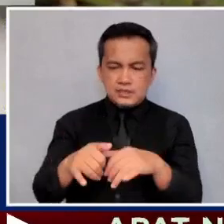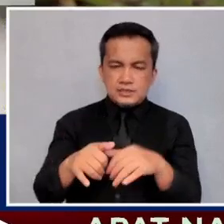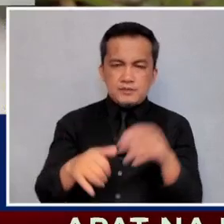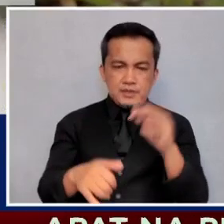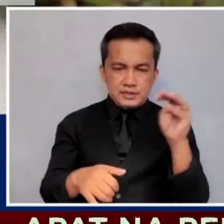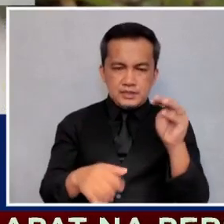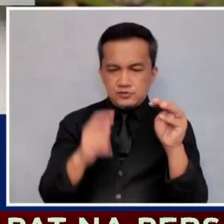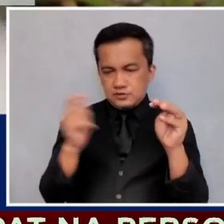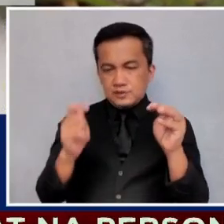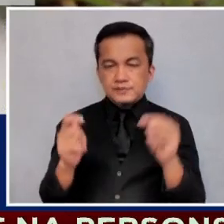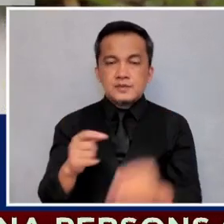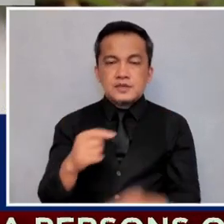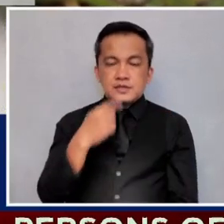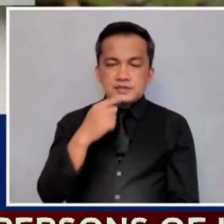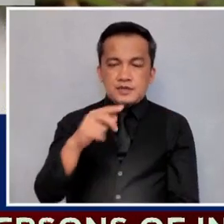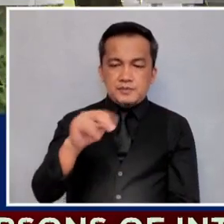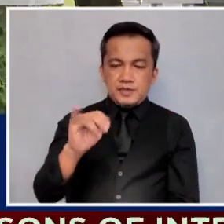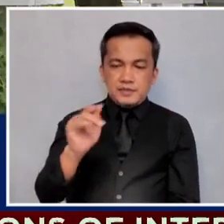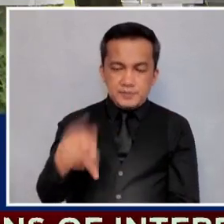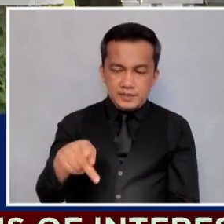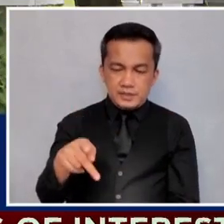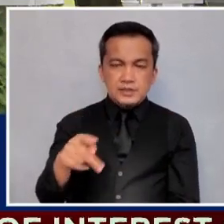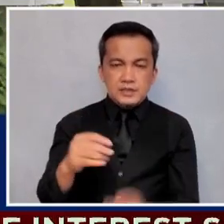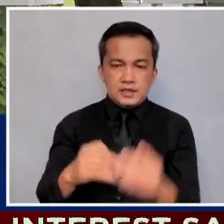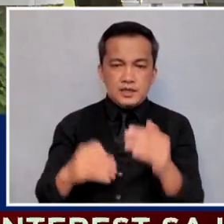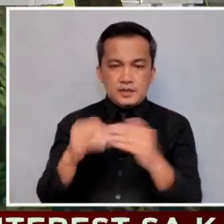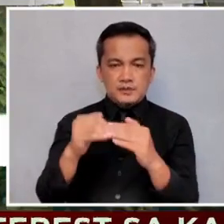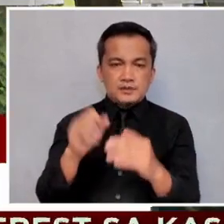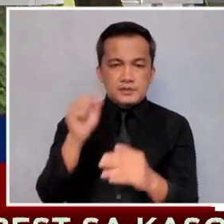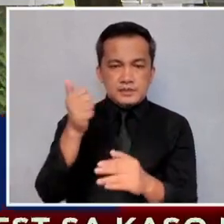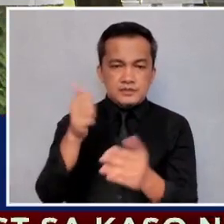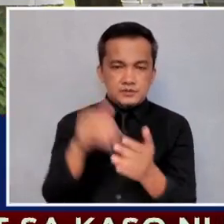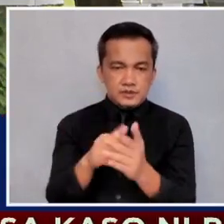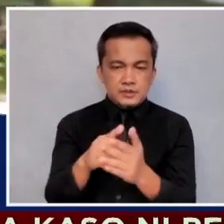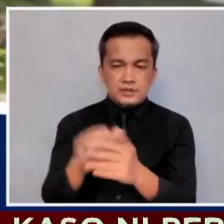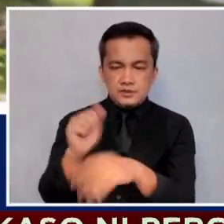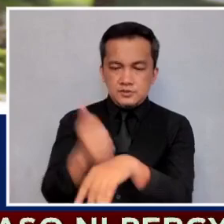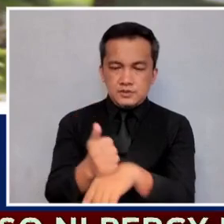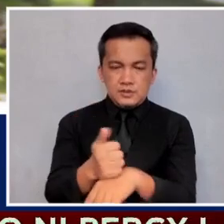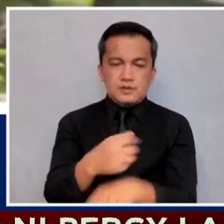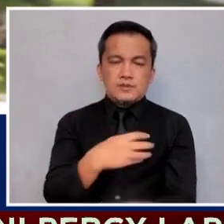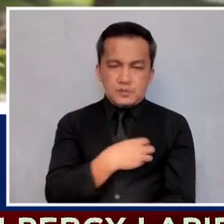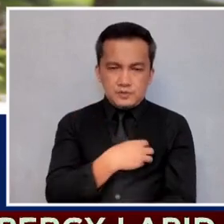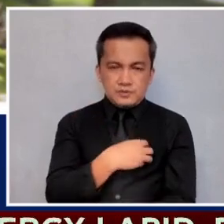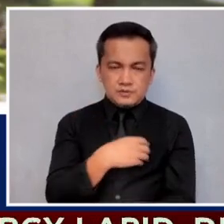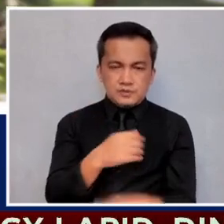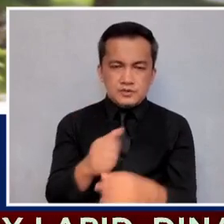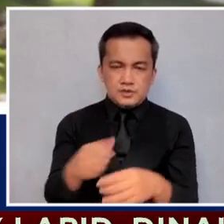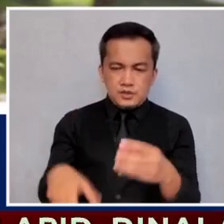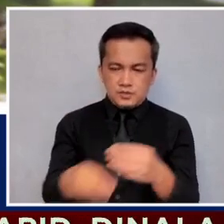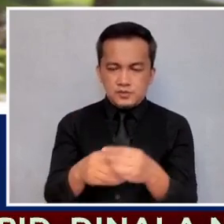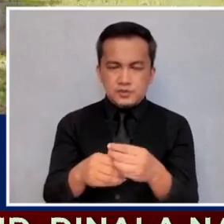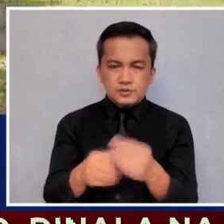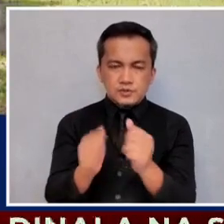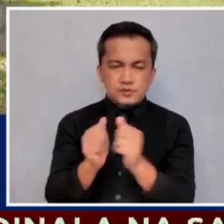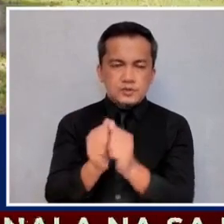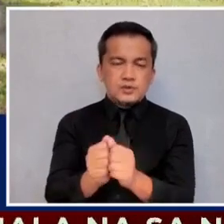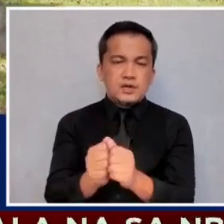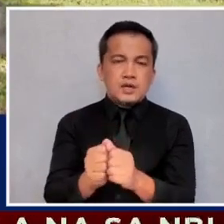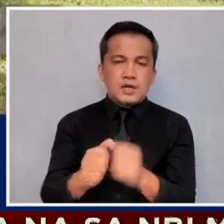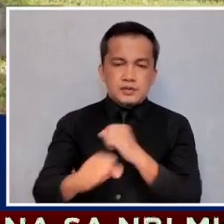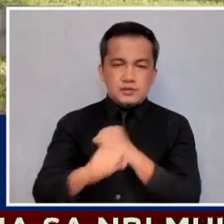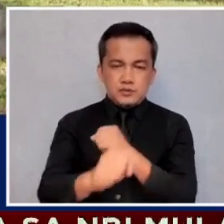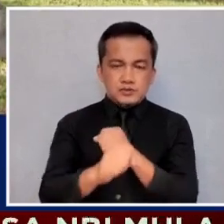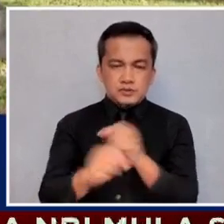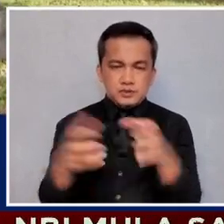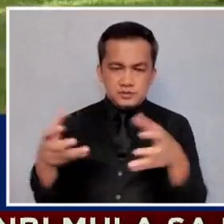sa PNP-NCRPO, aabot sa higit 10,000 ang itinalagang pulisya, augmentation unit at advocacy groups para